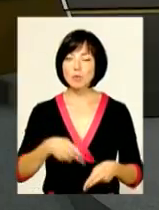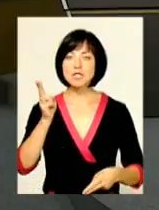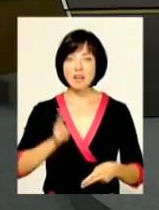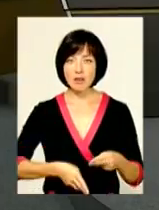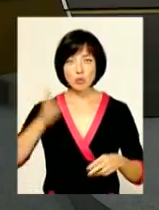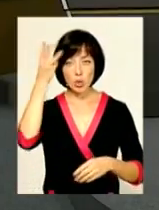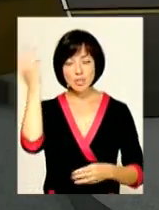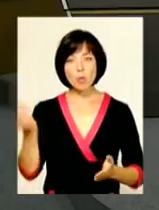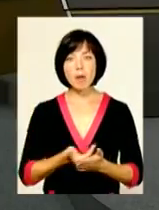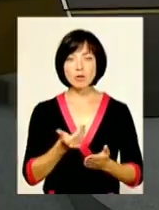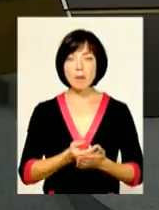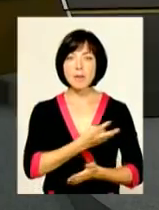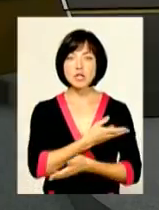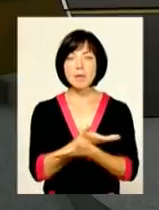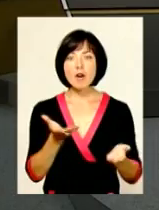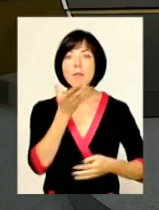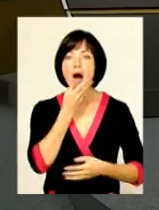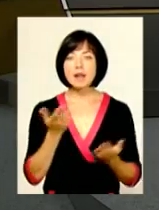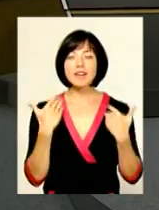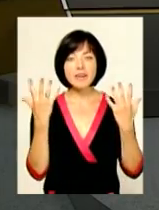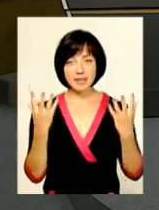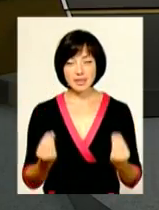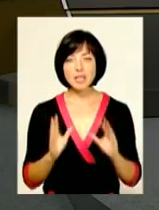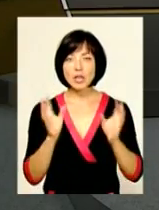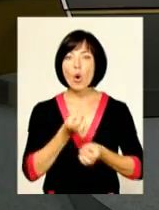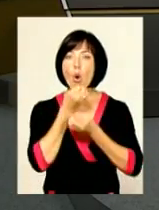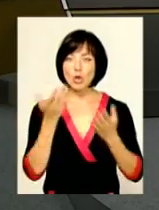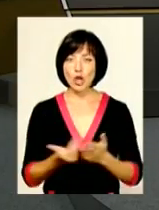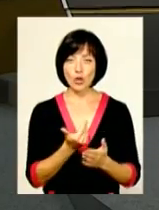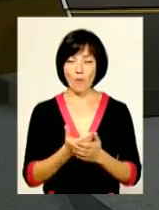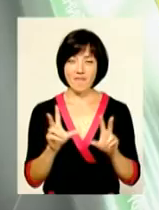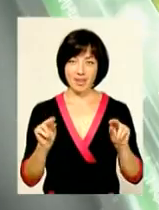завершуємо подільську панораму, бажаємо вам гарних вихідних і тільки хороших новин.